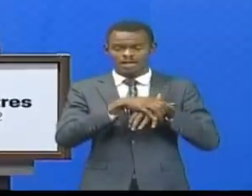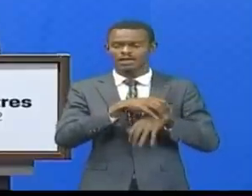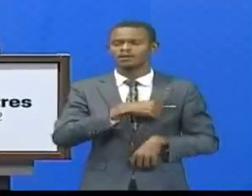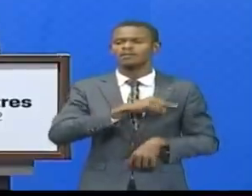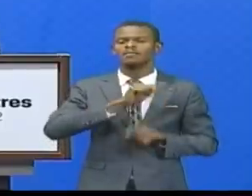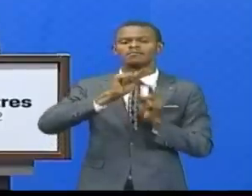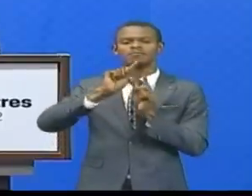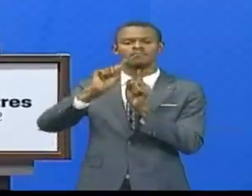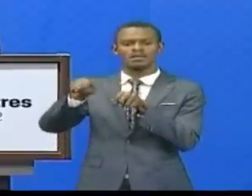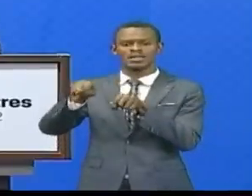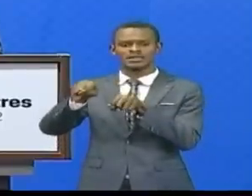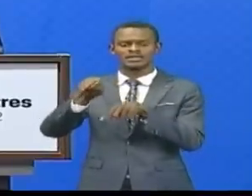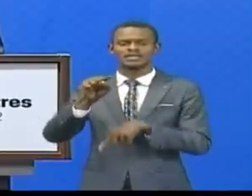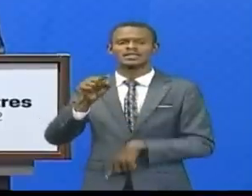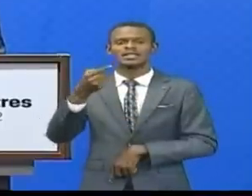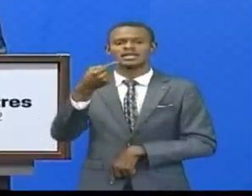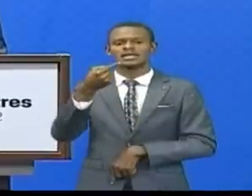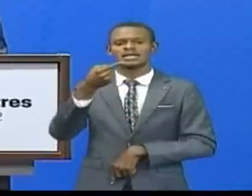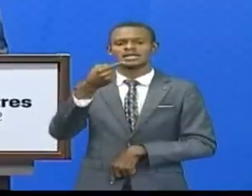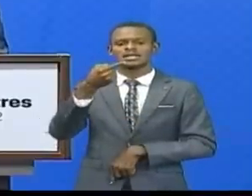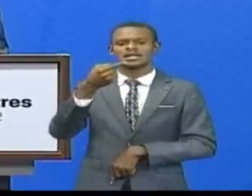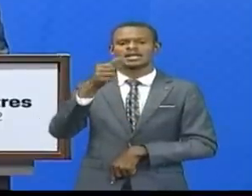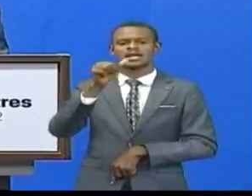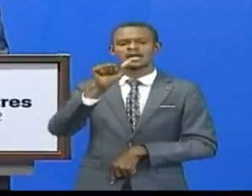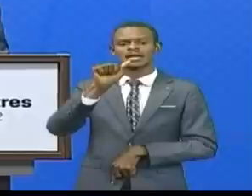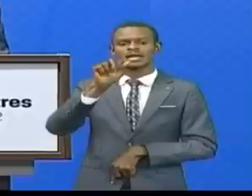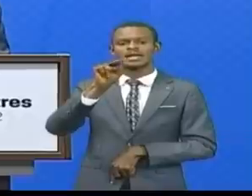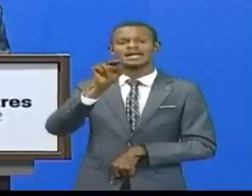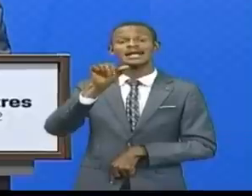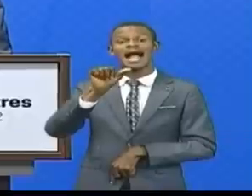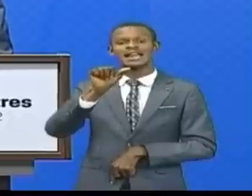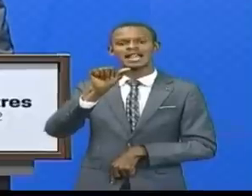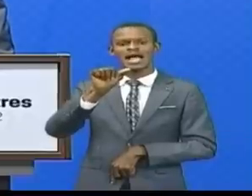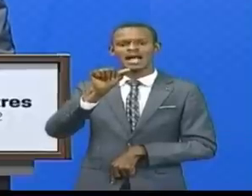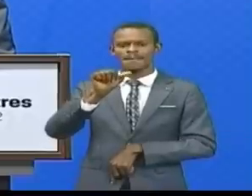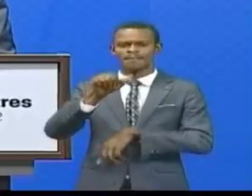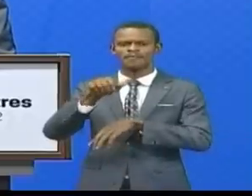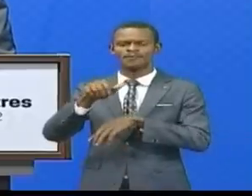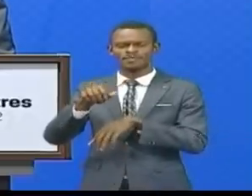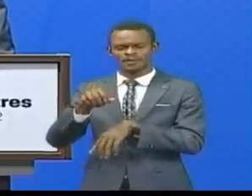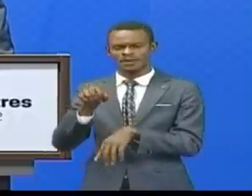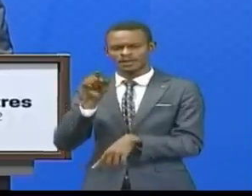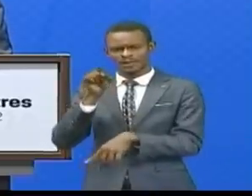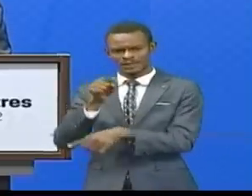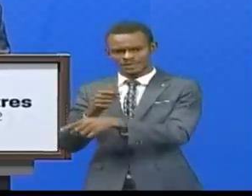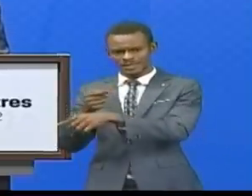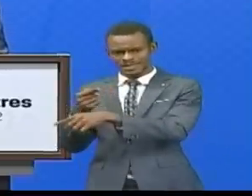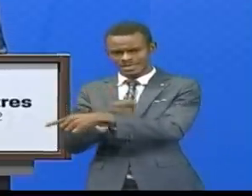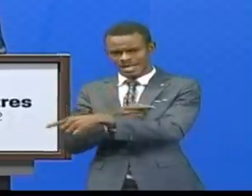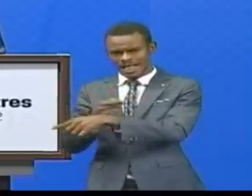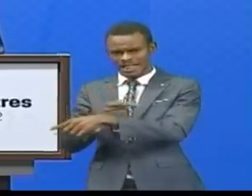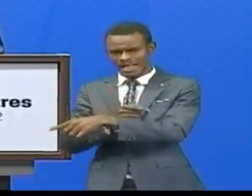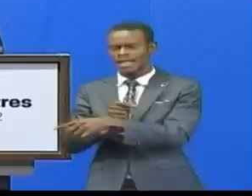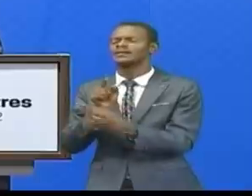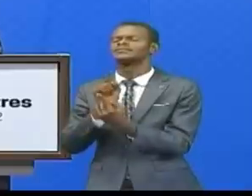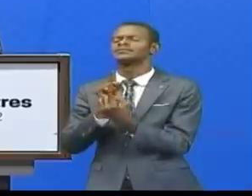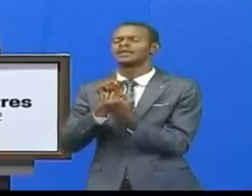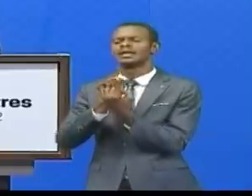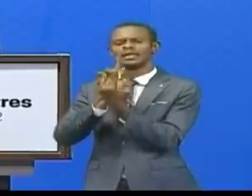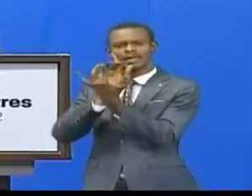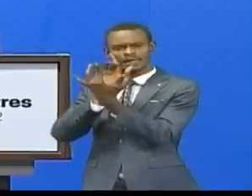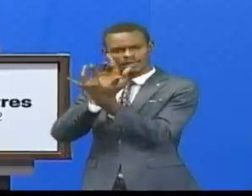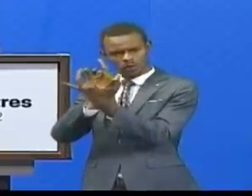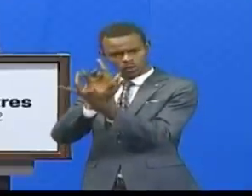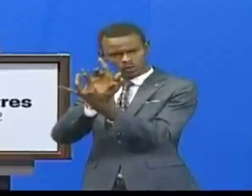visite d'État auprès de son homologue, Nana Akufo-Addo, président